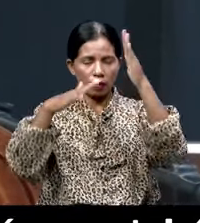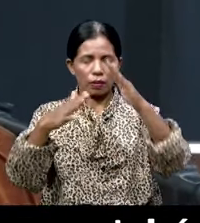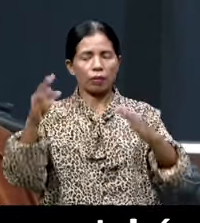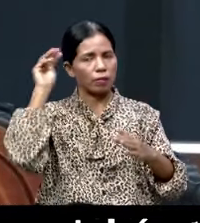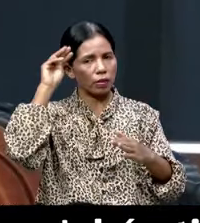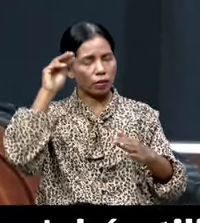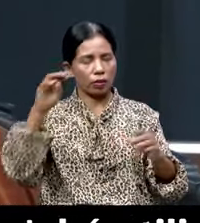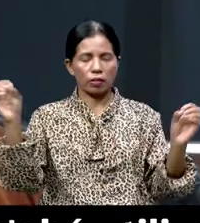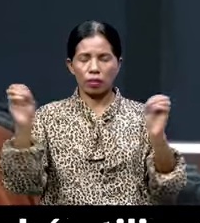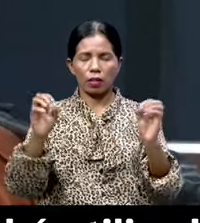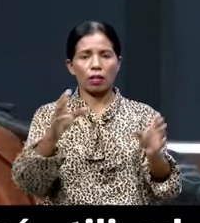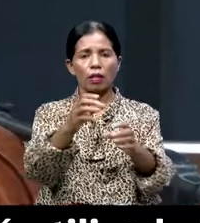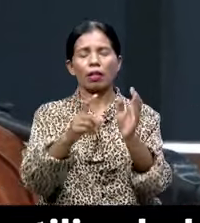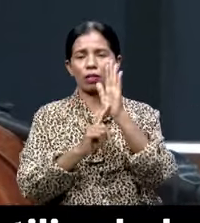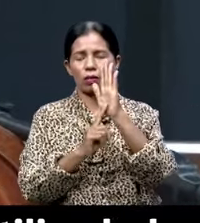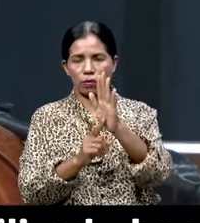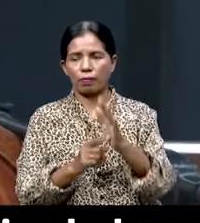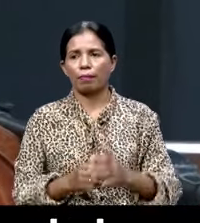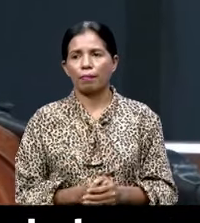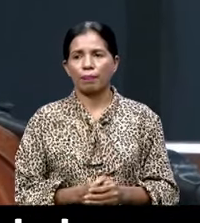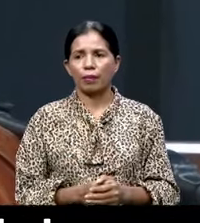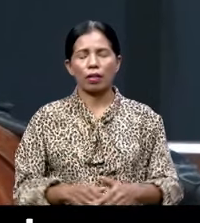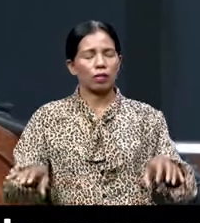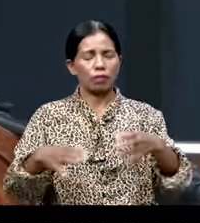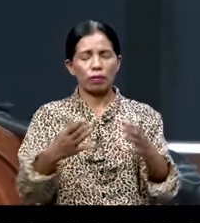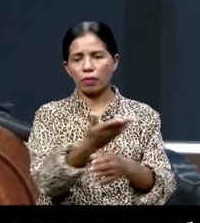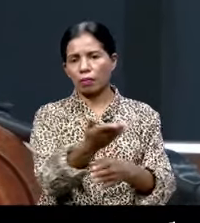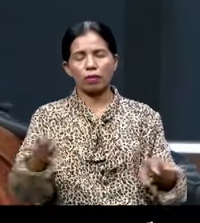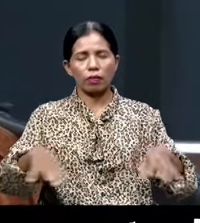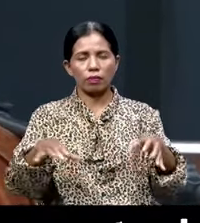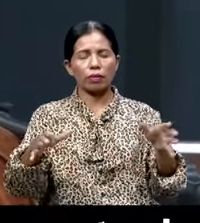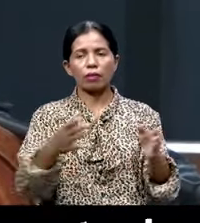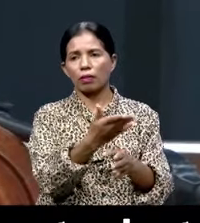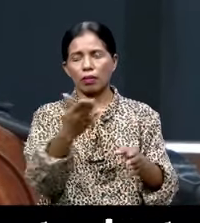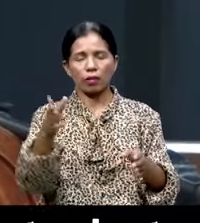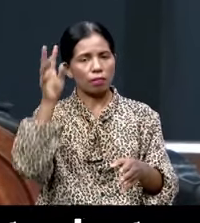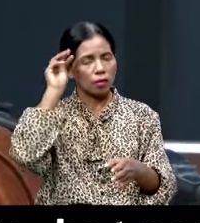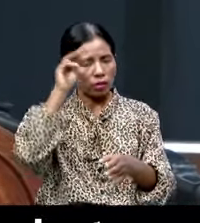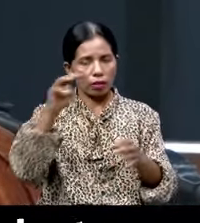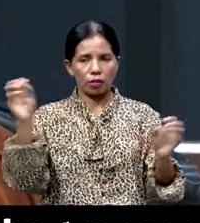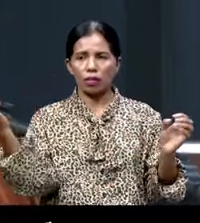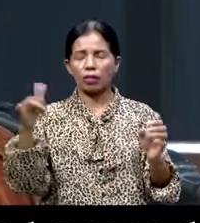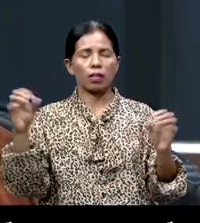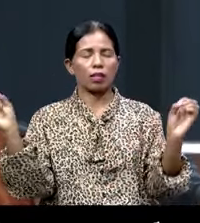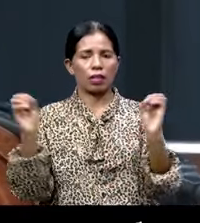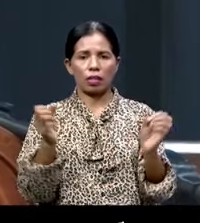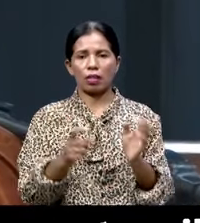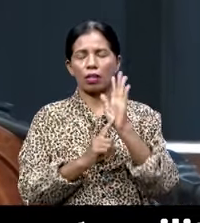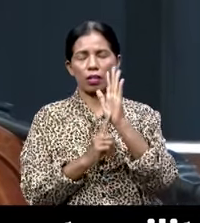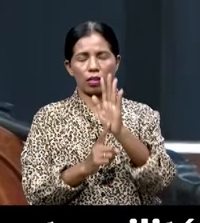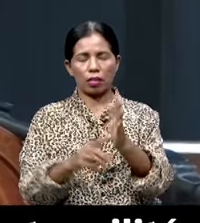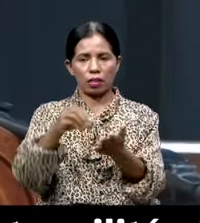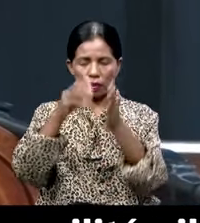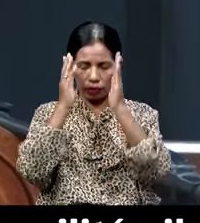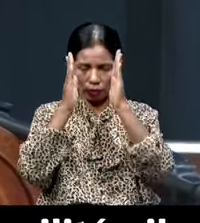sedang dibulga. Subisu mereka di ministerio sira teknik sira ministerio sudah konsep atau tensan